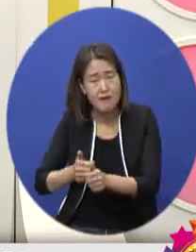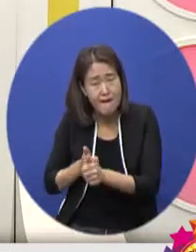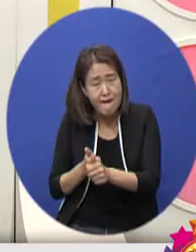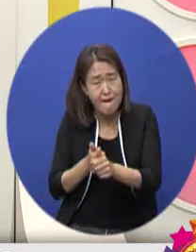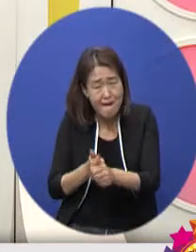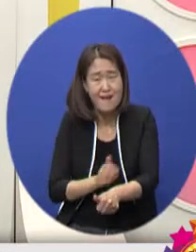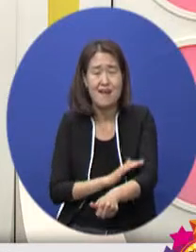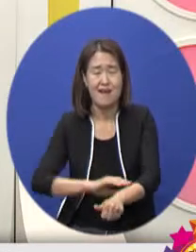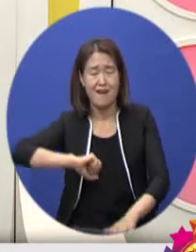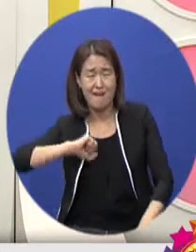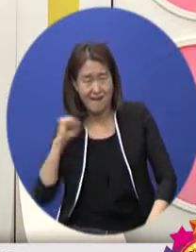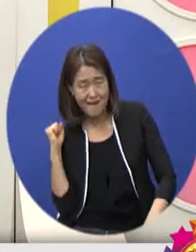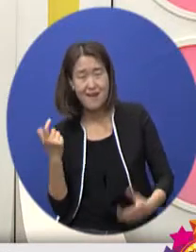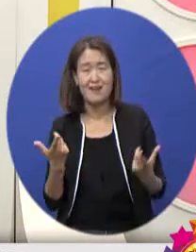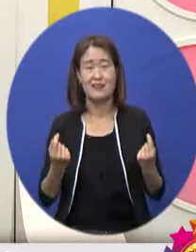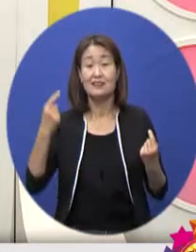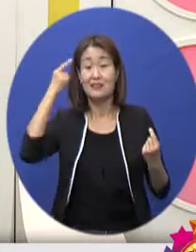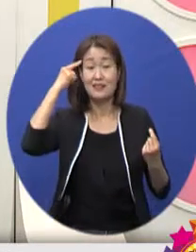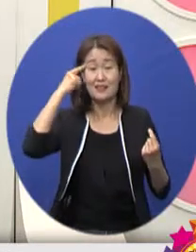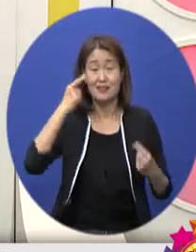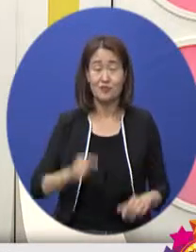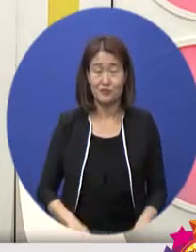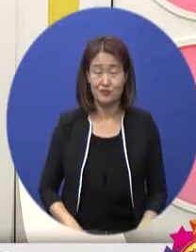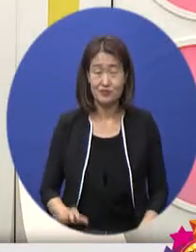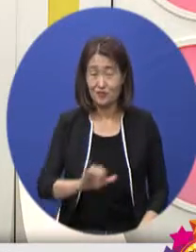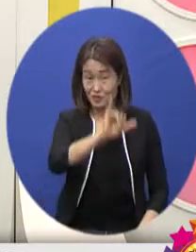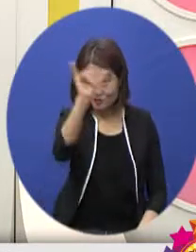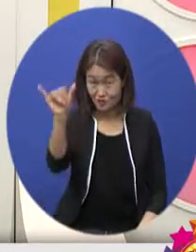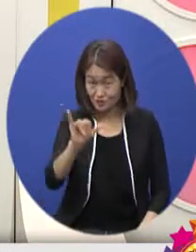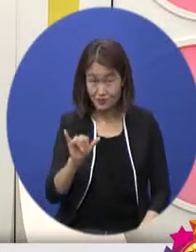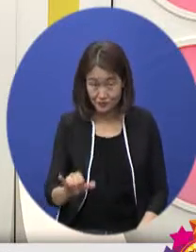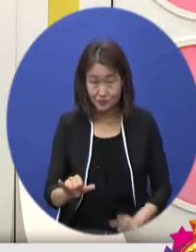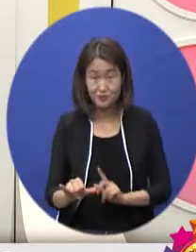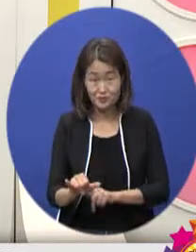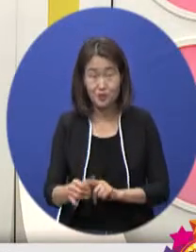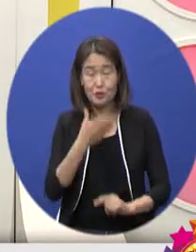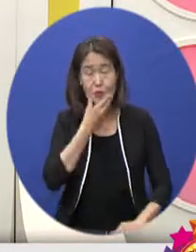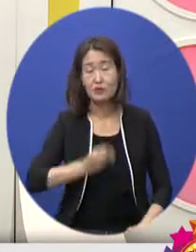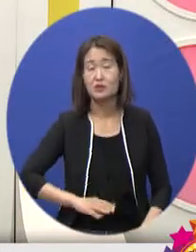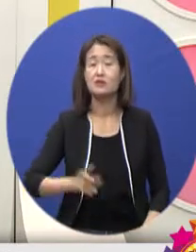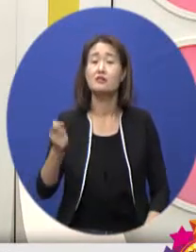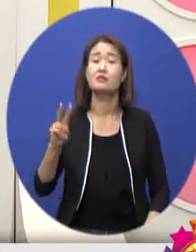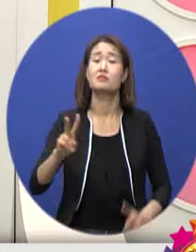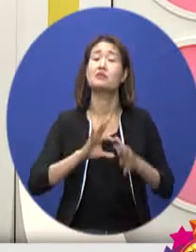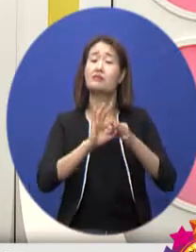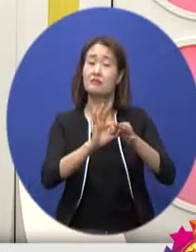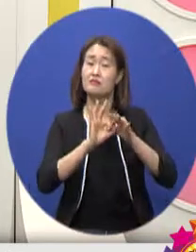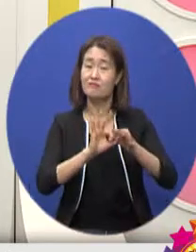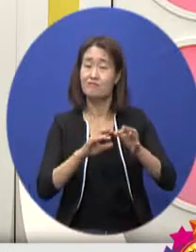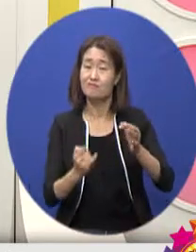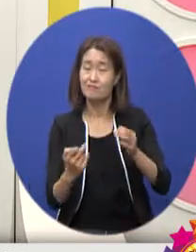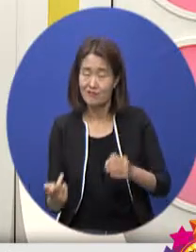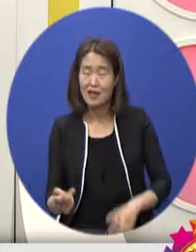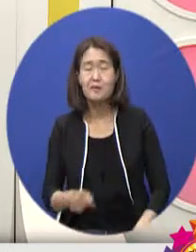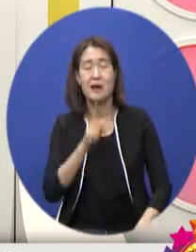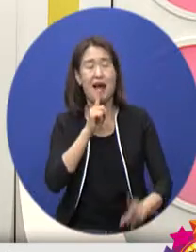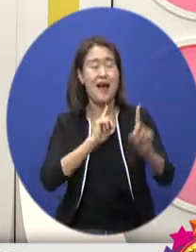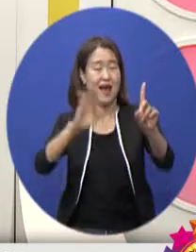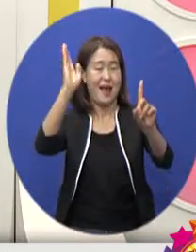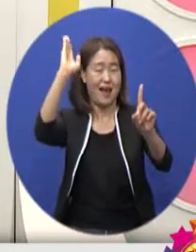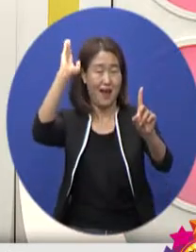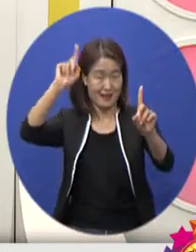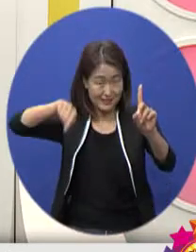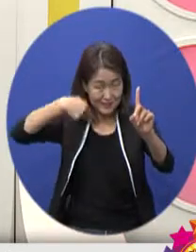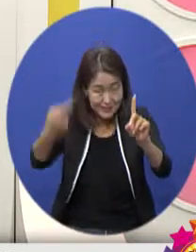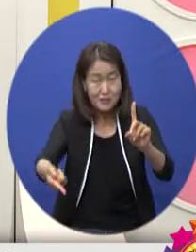것 같아요. 그런 것 같아요. 자 그러면은요 전국적으로 네. 나가는 이 복지 TV를 통해서 네. 동생분들에게 한 말씀 하시고 노래 듣도록